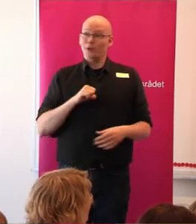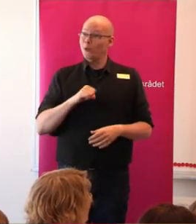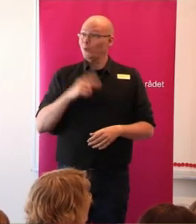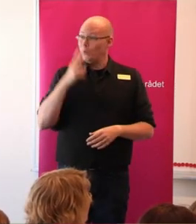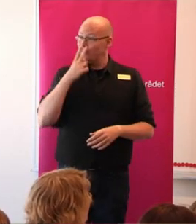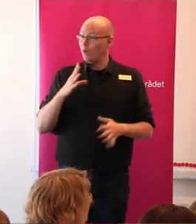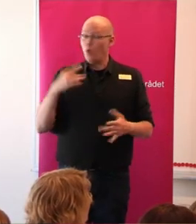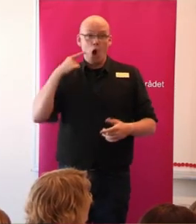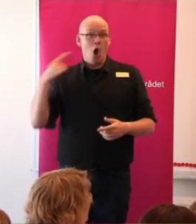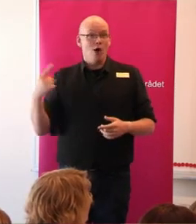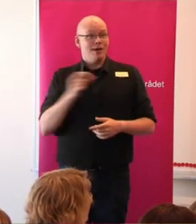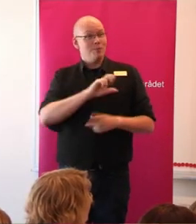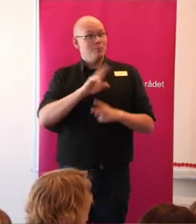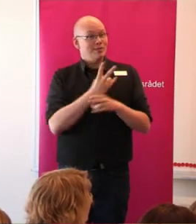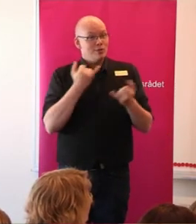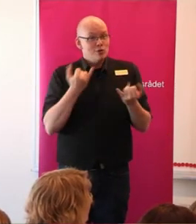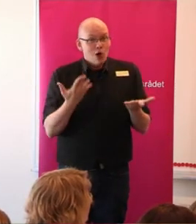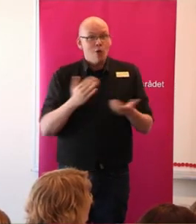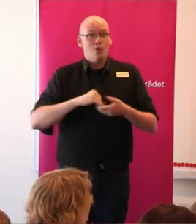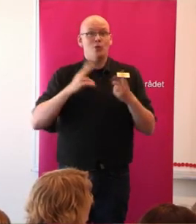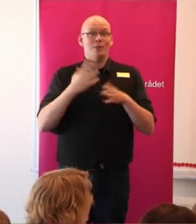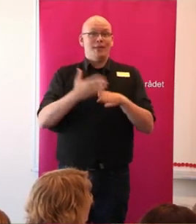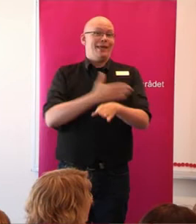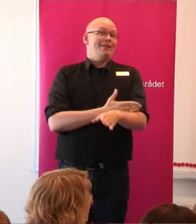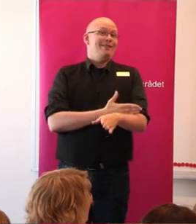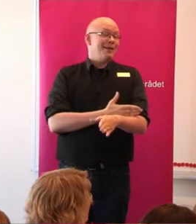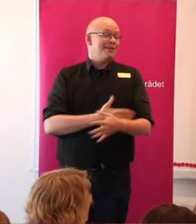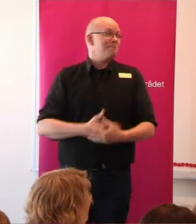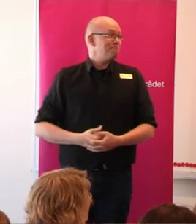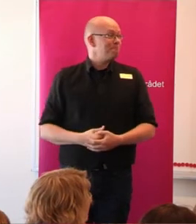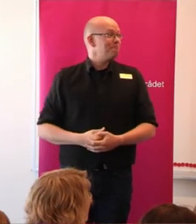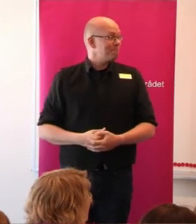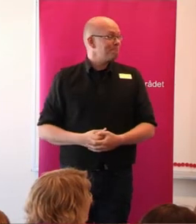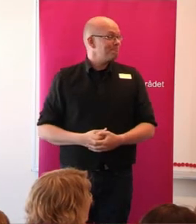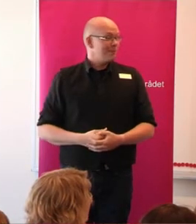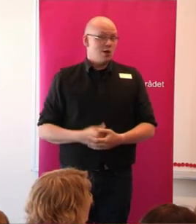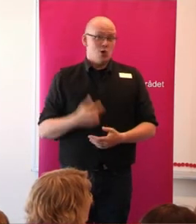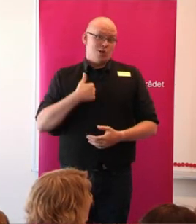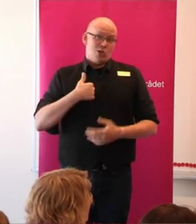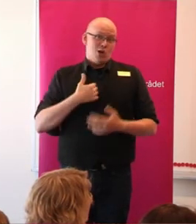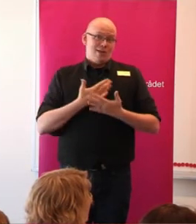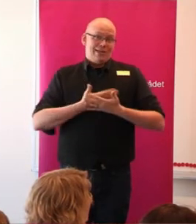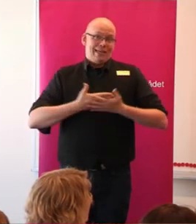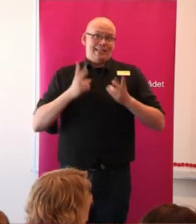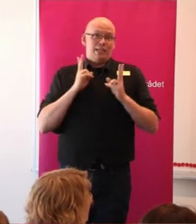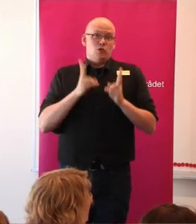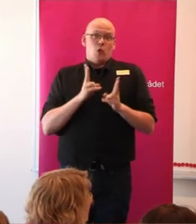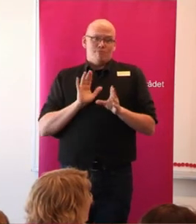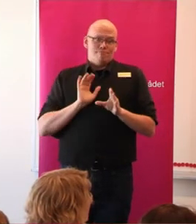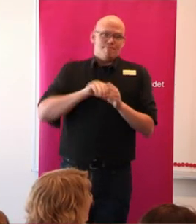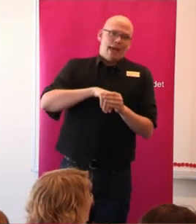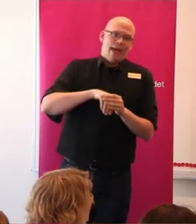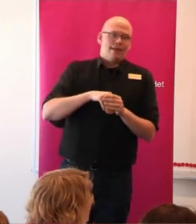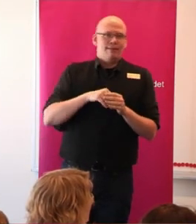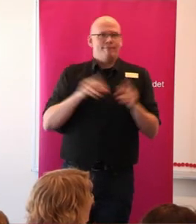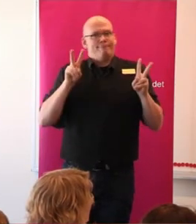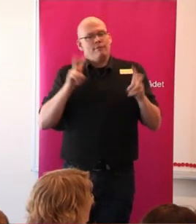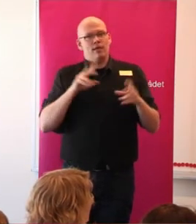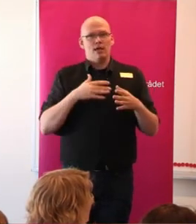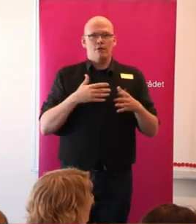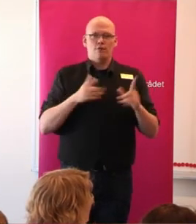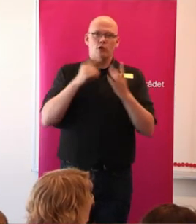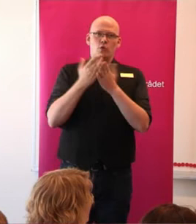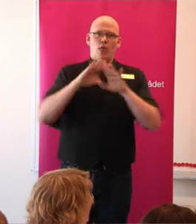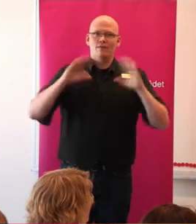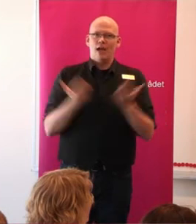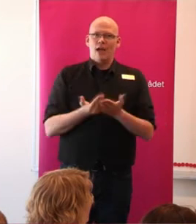jag att höra er både idag och även innan. Och för mig som inte är så himla engagerad i folkhögskolevärlden så känner